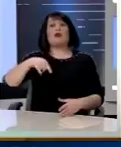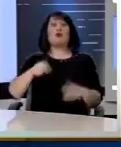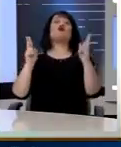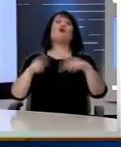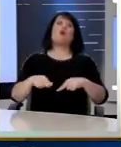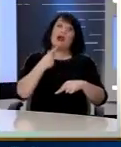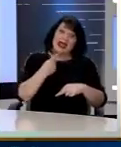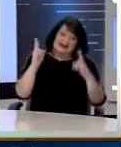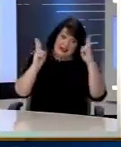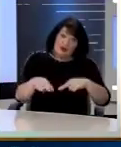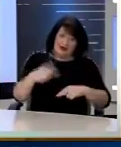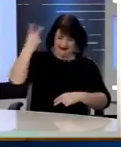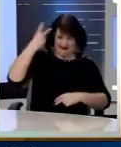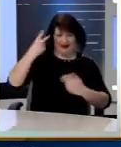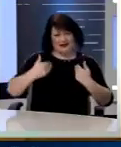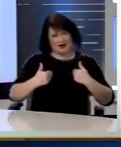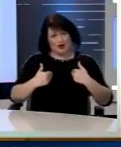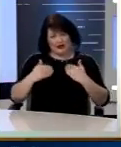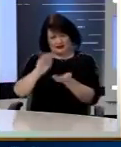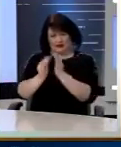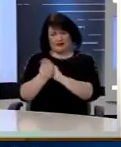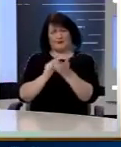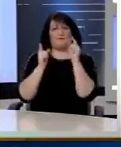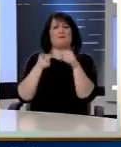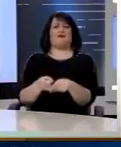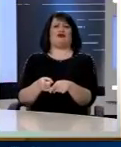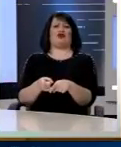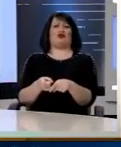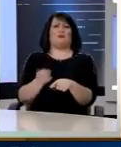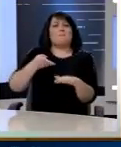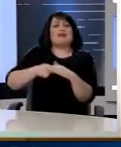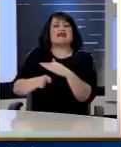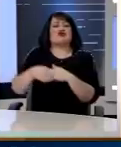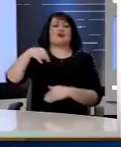ξέρατε και μας κατηγορούσατε για σχέση με τον Μεσάζοντα.